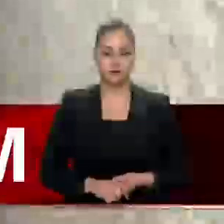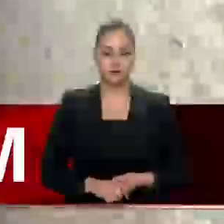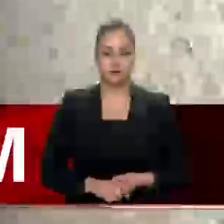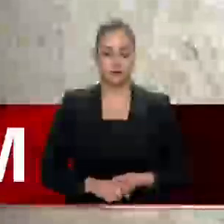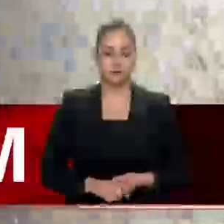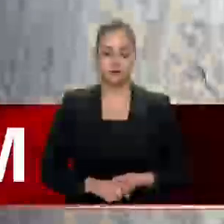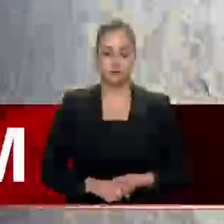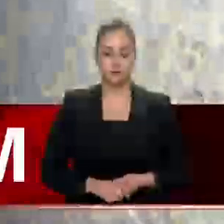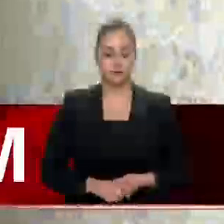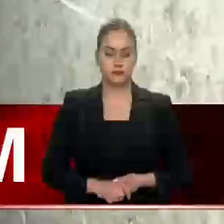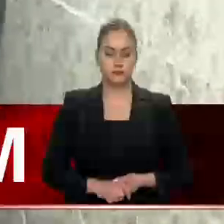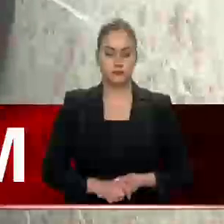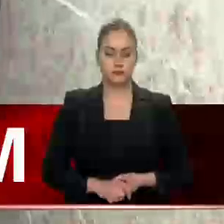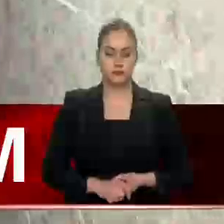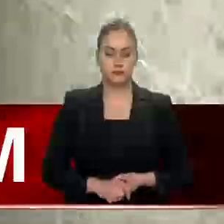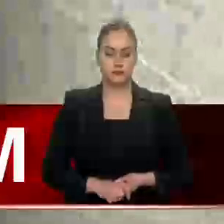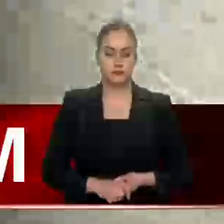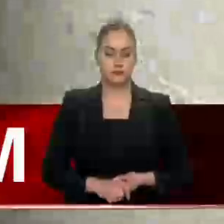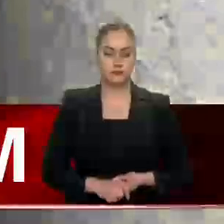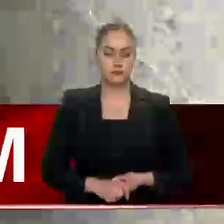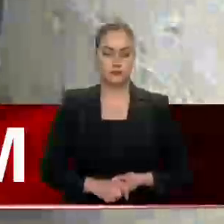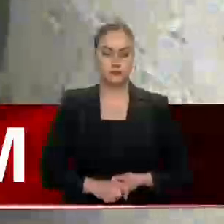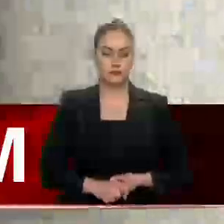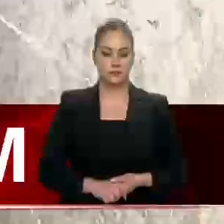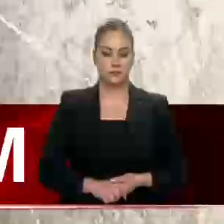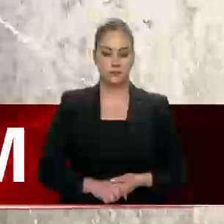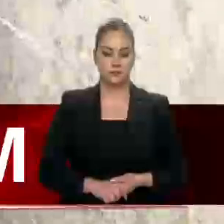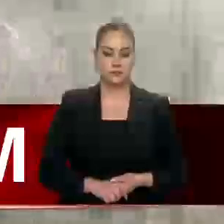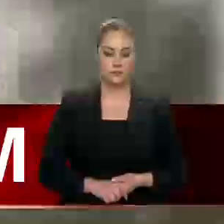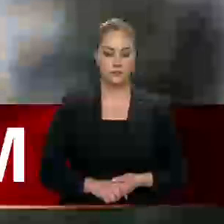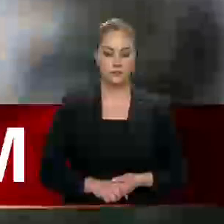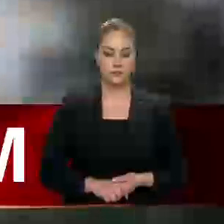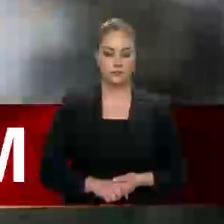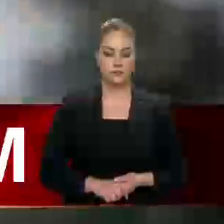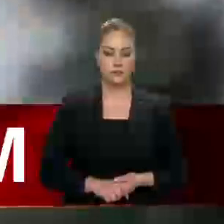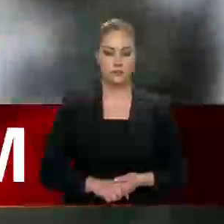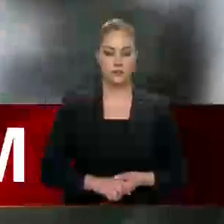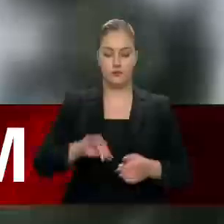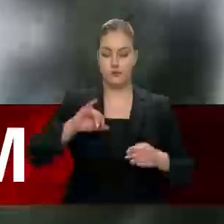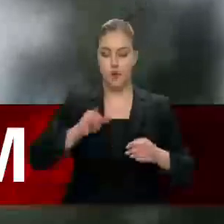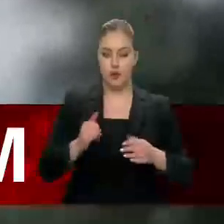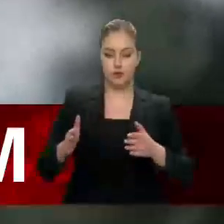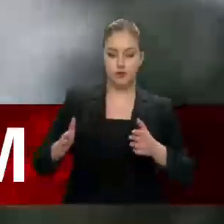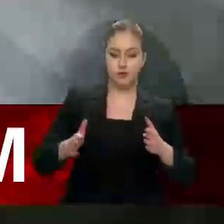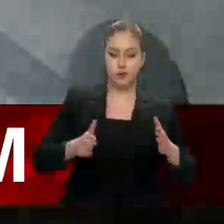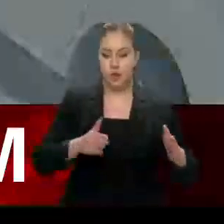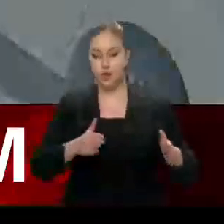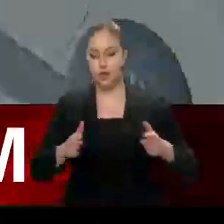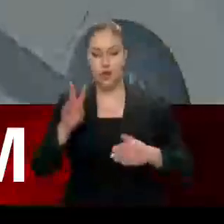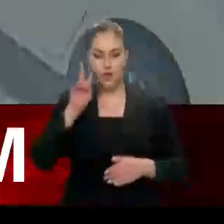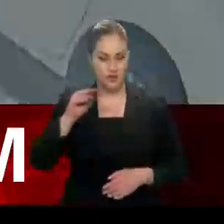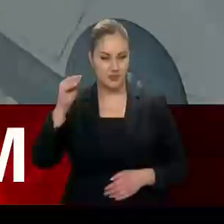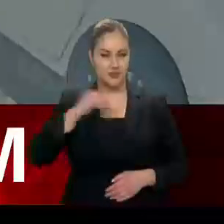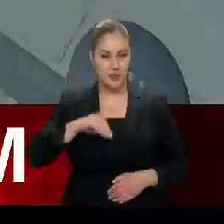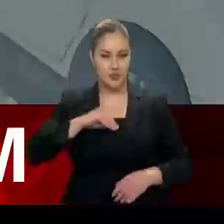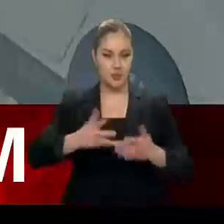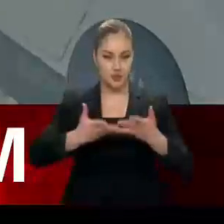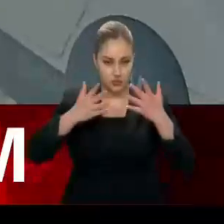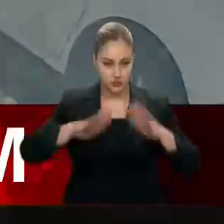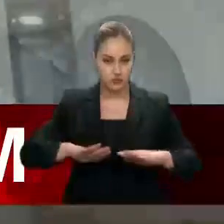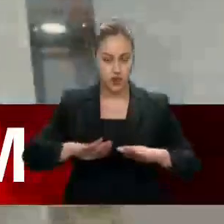Depremin yıkıcı özelliğini bertaraf ettik. Deprem izolatörlerimiz bunu önledi. Beşik gibi sallandı. Gören yıkılacak sandı ama